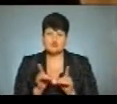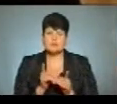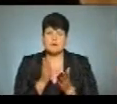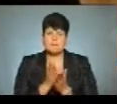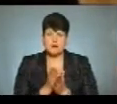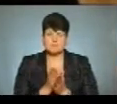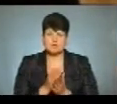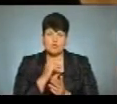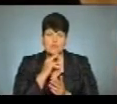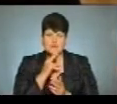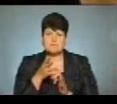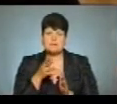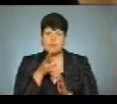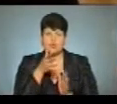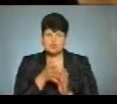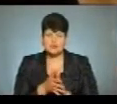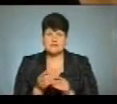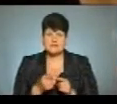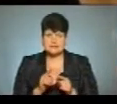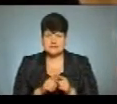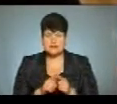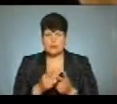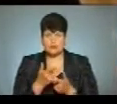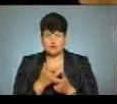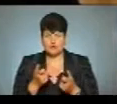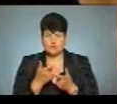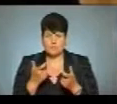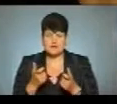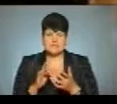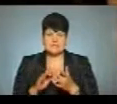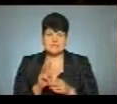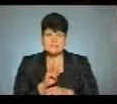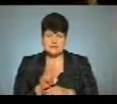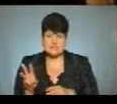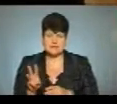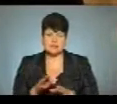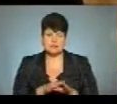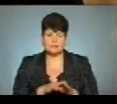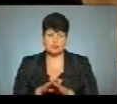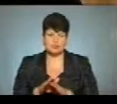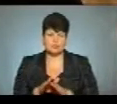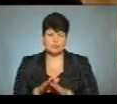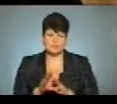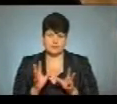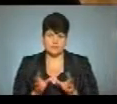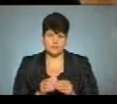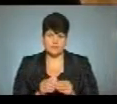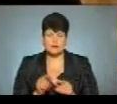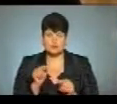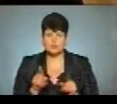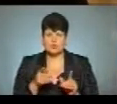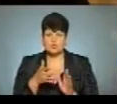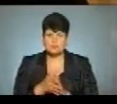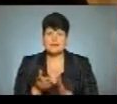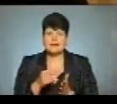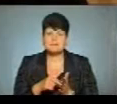маємо на увазі під прозорістю? Так, це, власне, оприлюднення інформації на сайті, так систематично та в її повному обсязі. Ось, і для того, щоб ми розуміли,